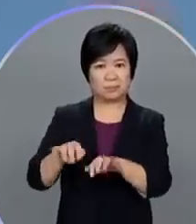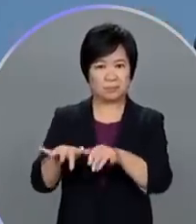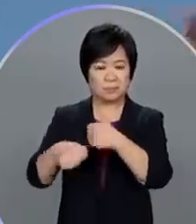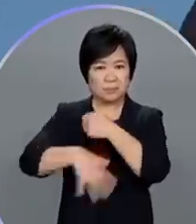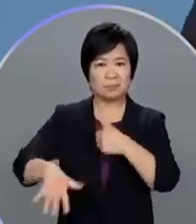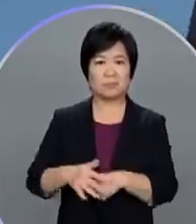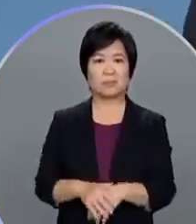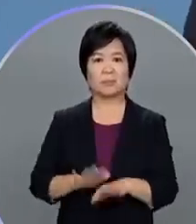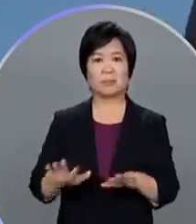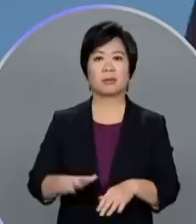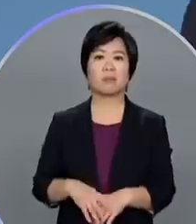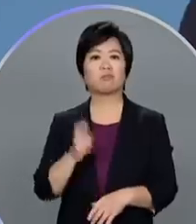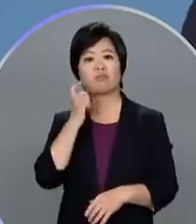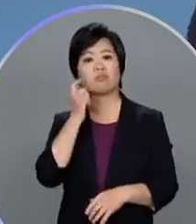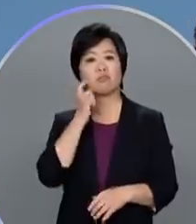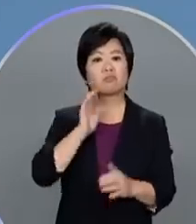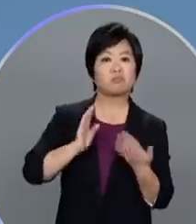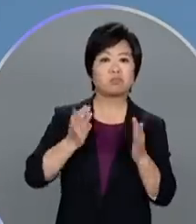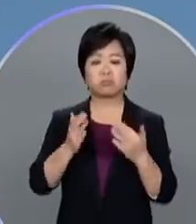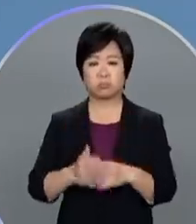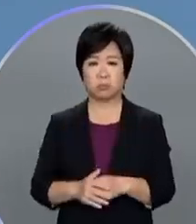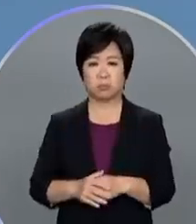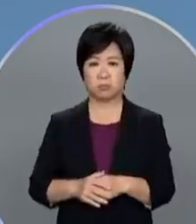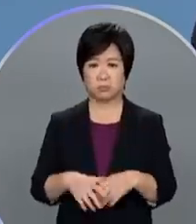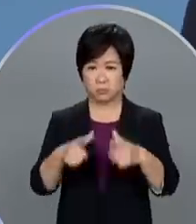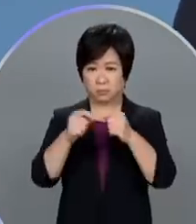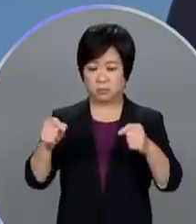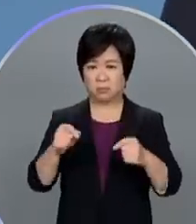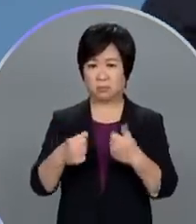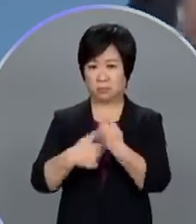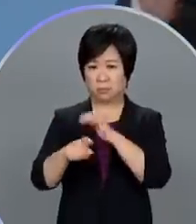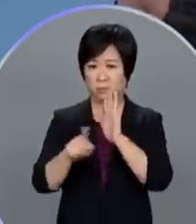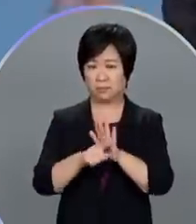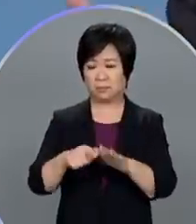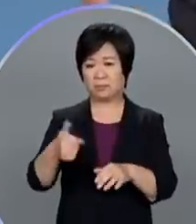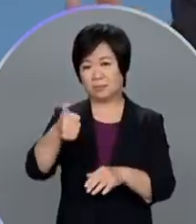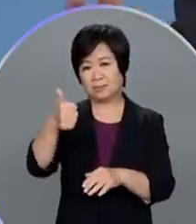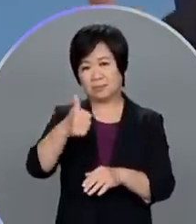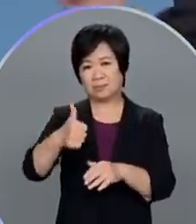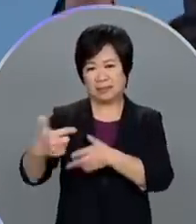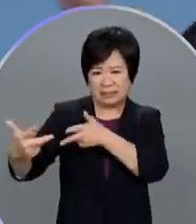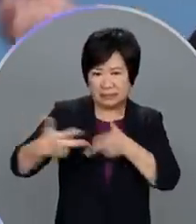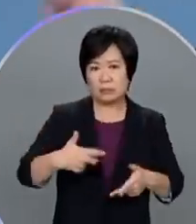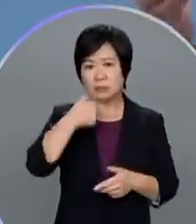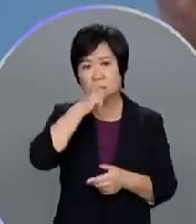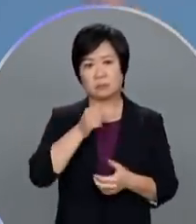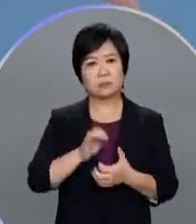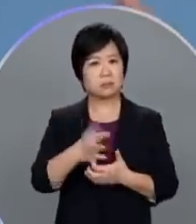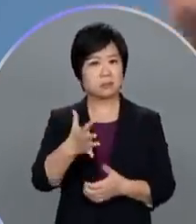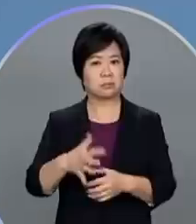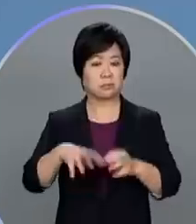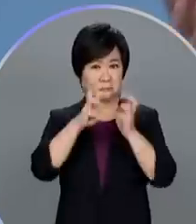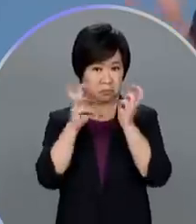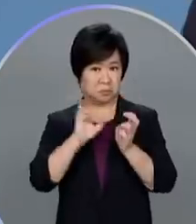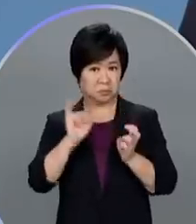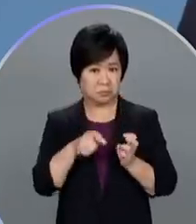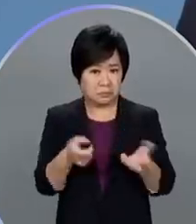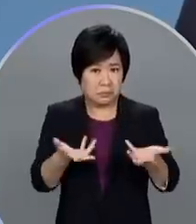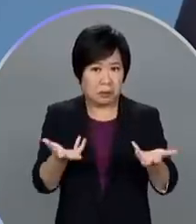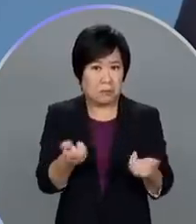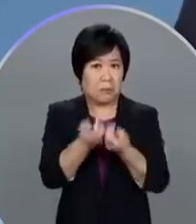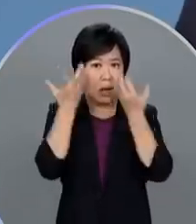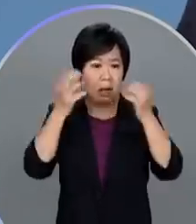着不知道。驻日本大使谢长廷紧急赶回台湾要干什么？是不是杨慧如事情爆发了？不知